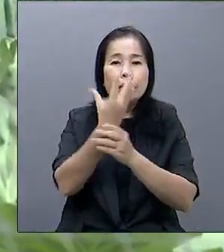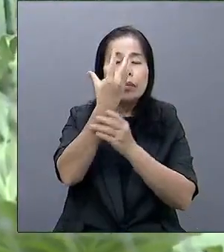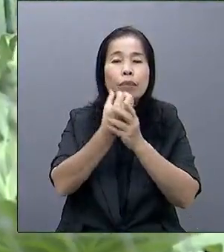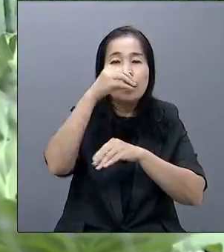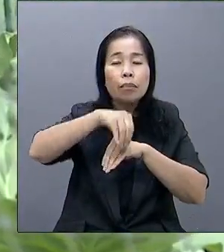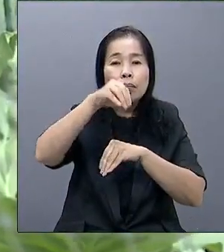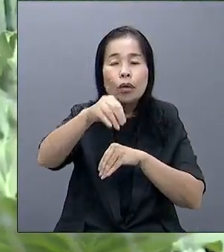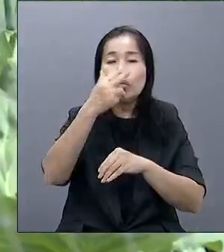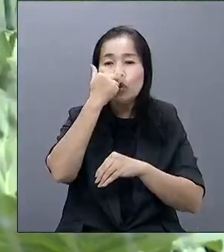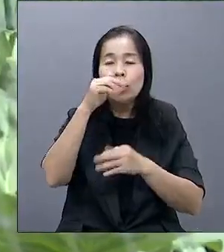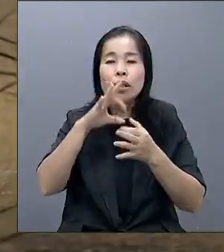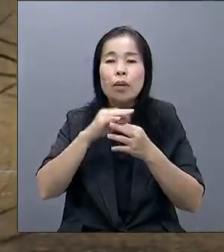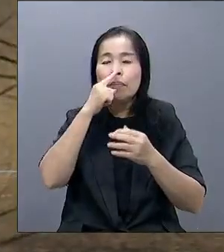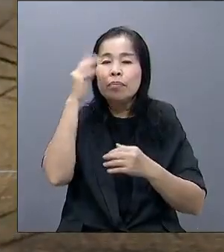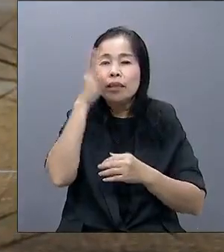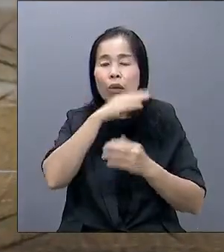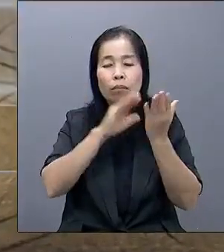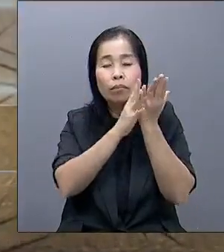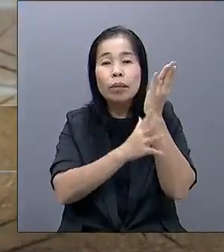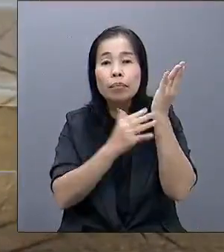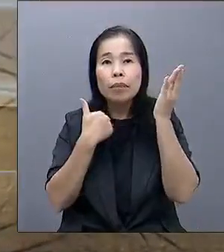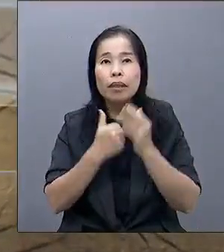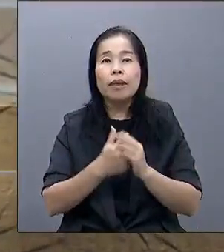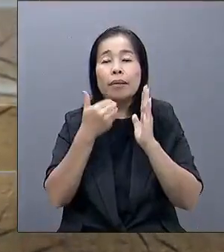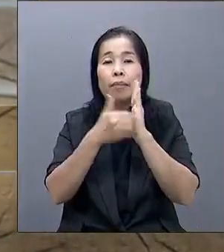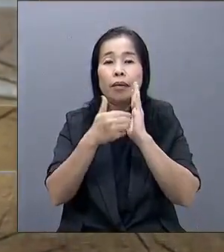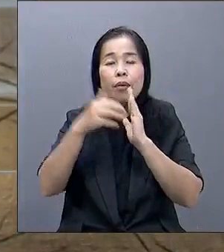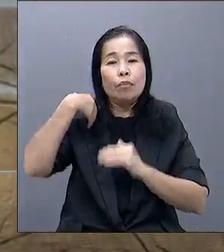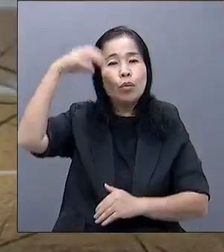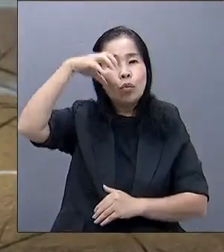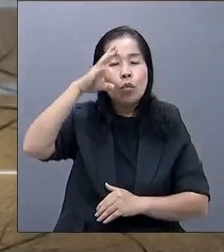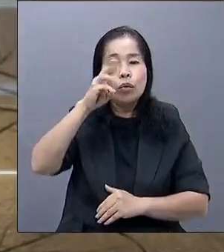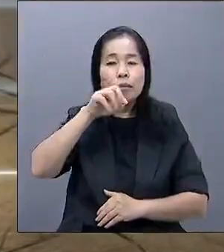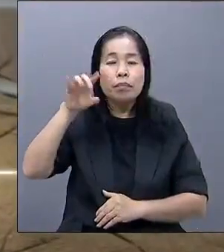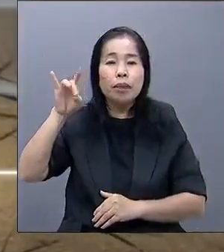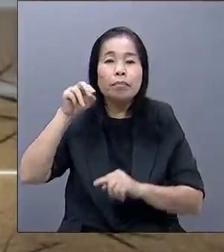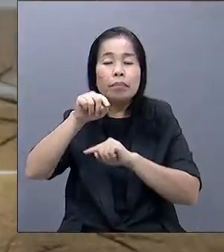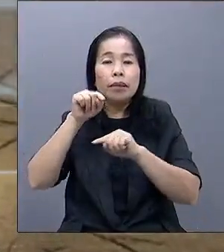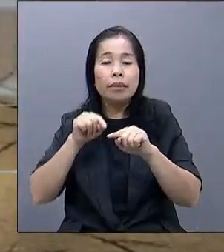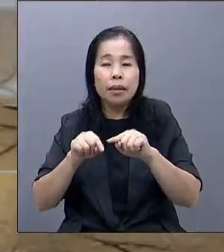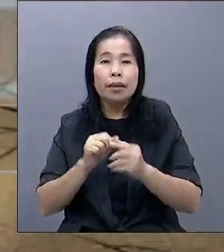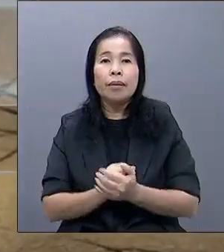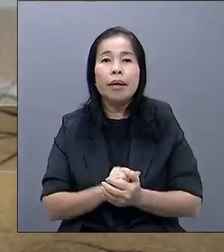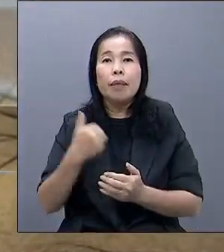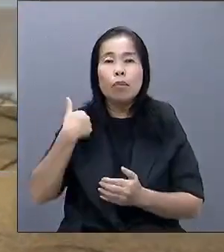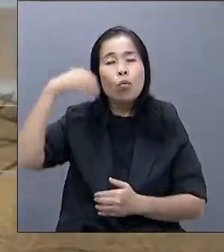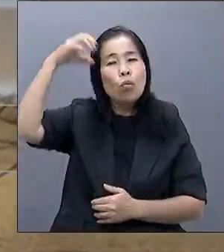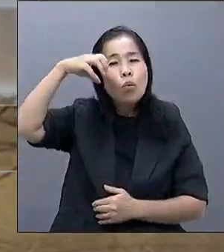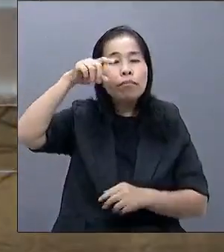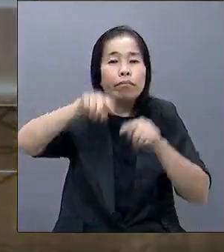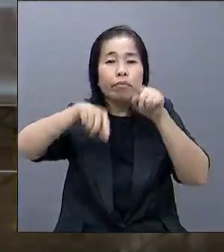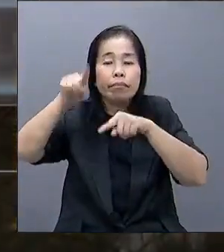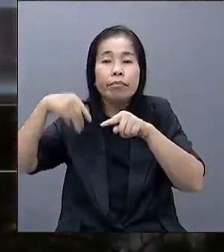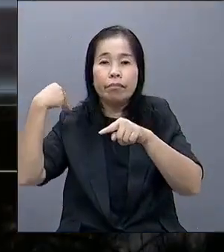องโรคเนาเละจากเชื้อแตทีเรียภาคตรบัออกชิเหนอมฝนฟาขนอง 60-80% ของพื้นที่มีฝนตกหนกบางแห่ง